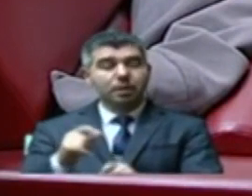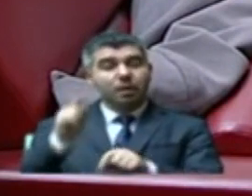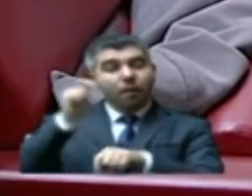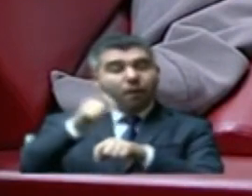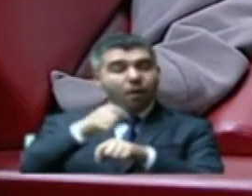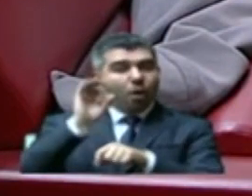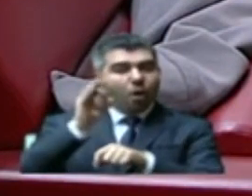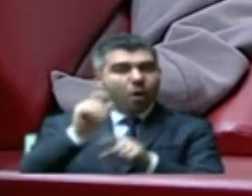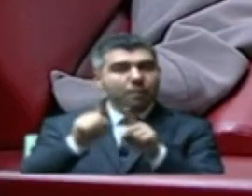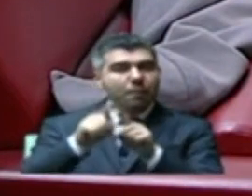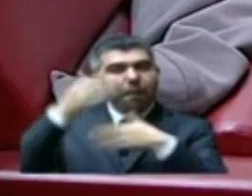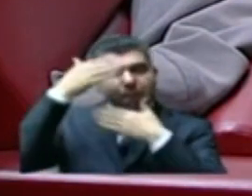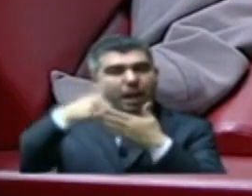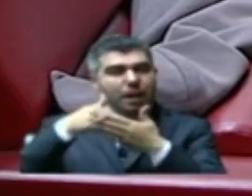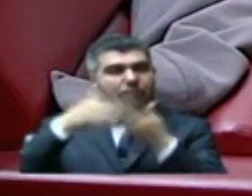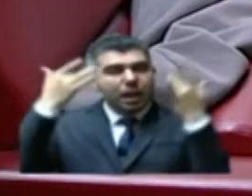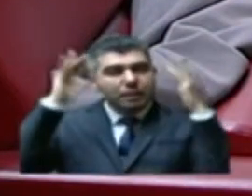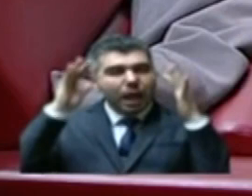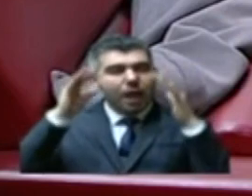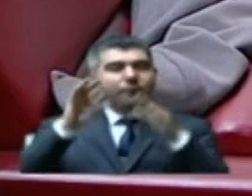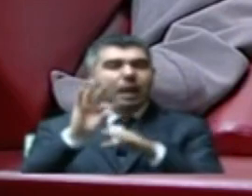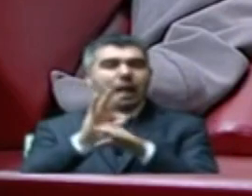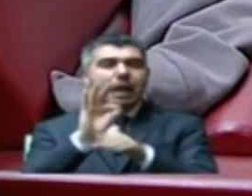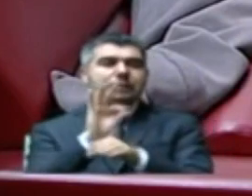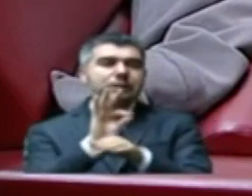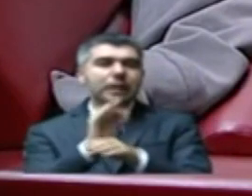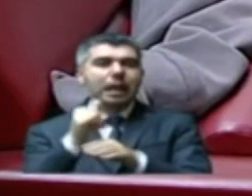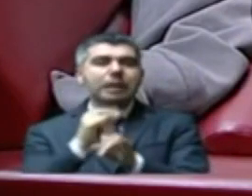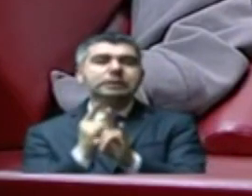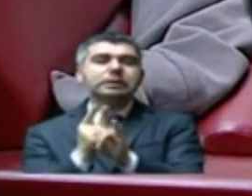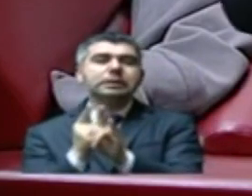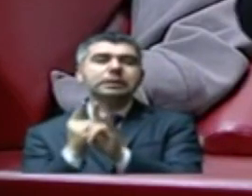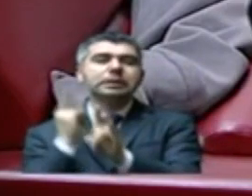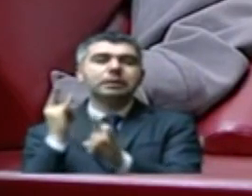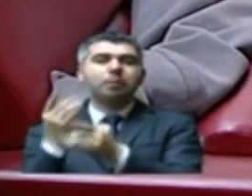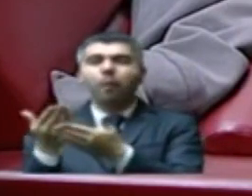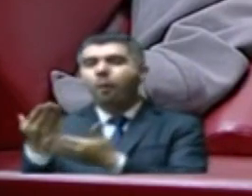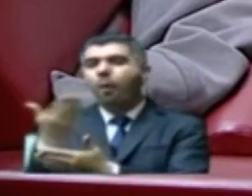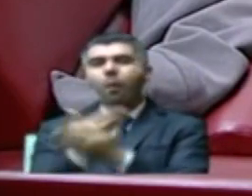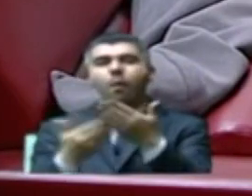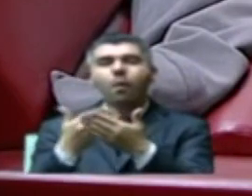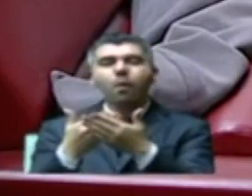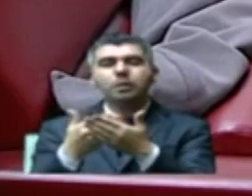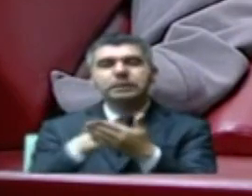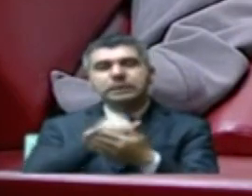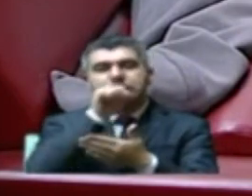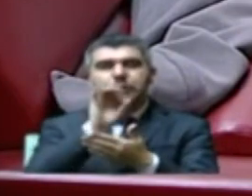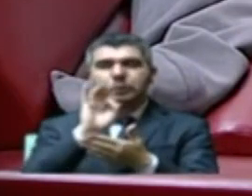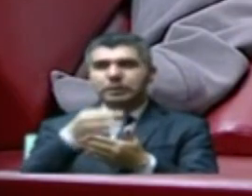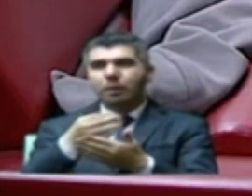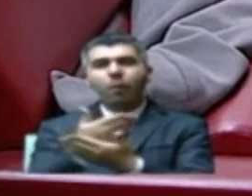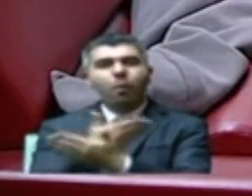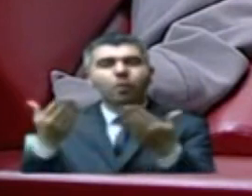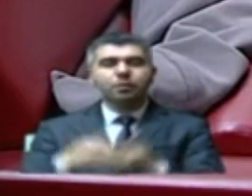مغربي بحمولة ثقافية هوياتية حضارية كنا عندنا فيه غيرة وكنا عندنا فيه هذا الغيرة عليه. نرجع